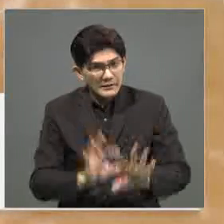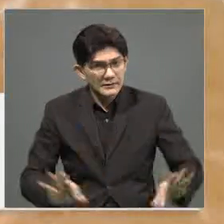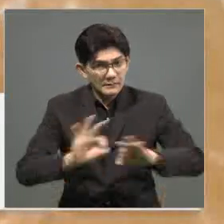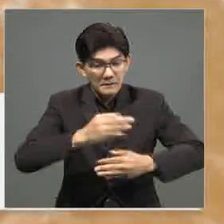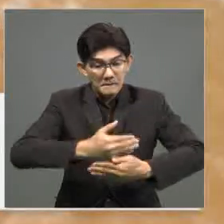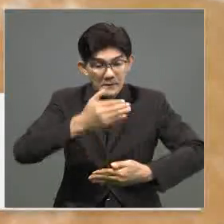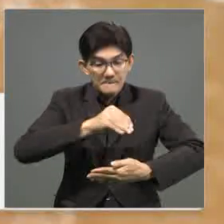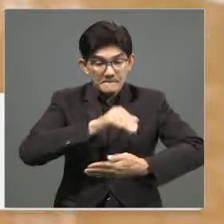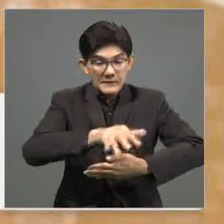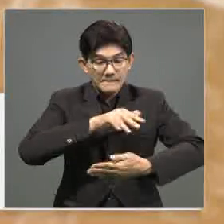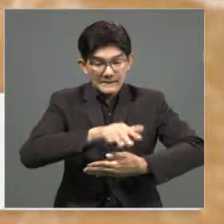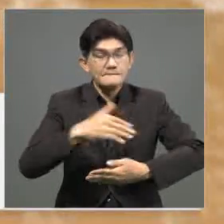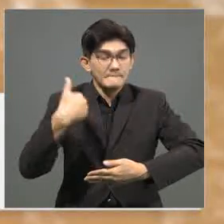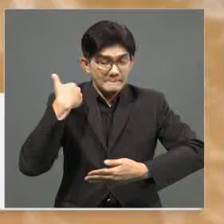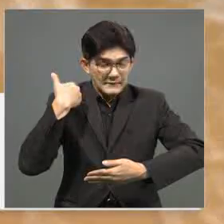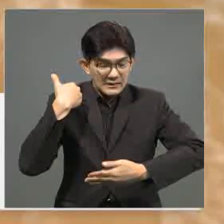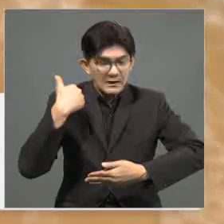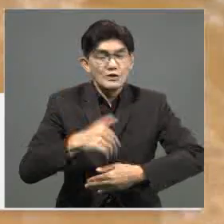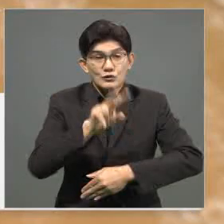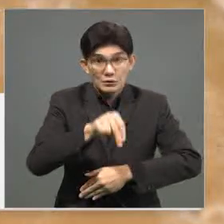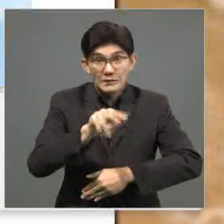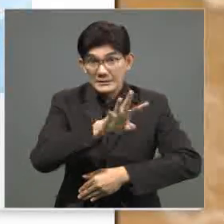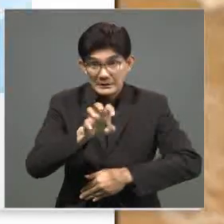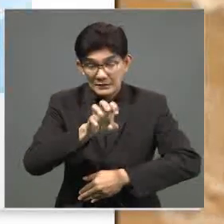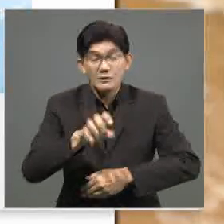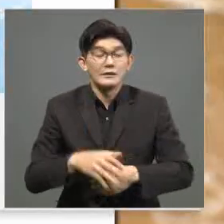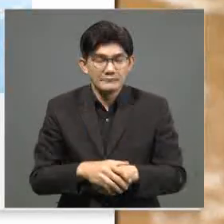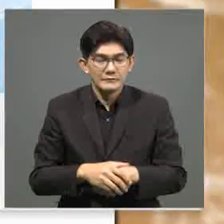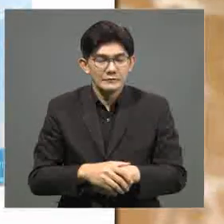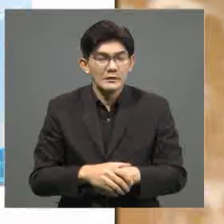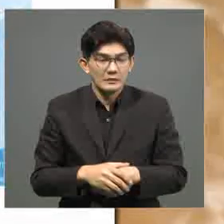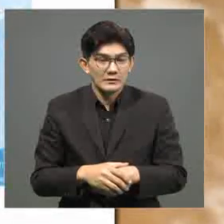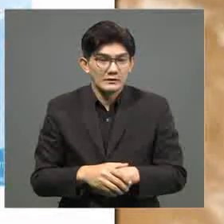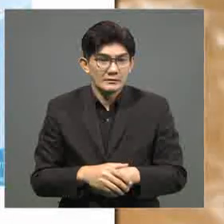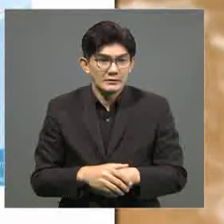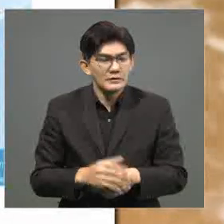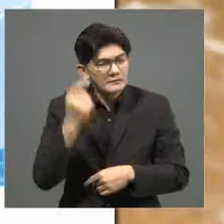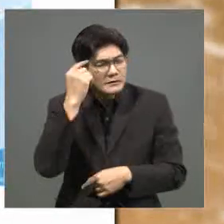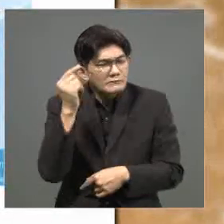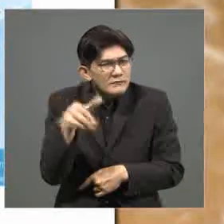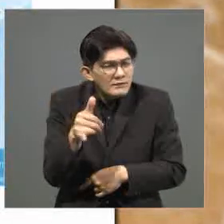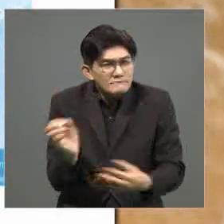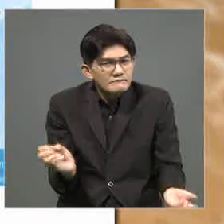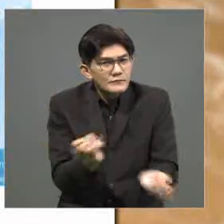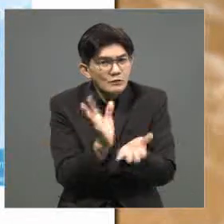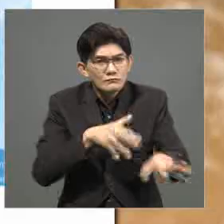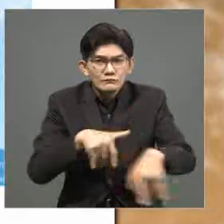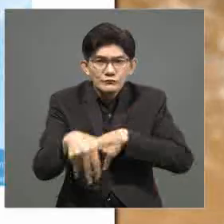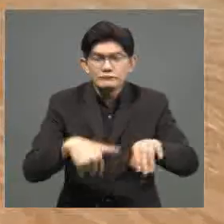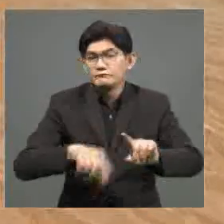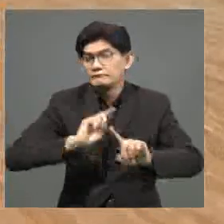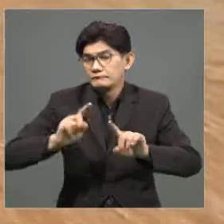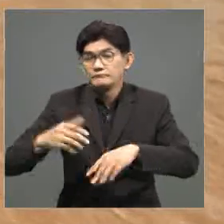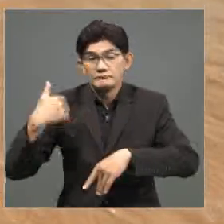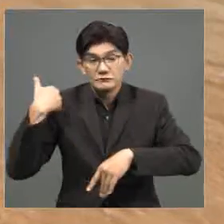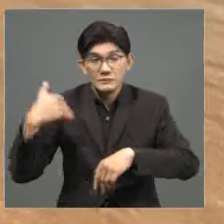ระบายน้ำผ่านท้ายเขื่อนเจ้าพระยาในอัตรา 2,400 ลูกบาศก์เมตรต่อวินาทีมันอาจจะไปกระทบกับชุมชนต่างๆนะฮ